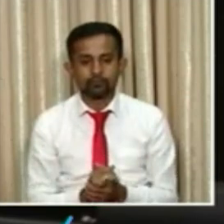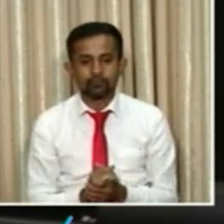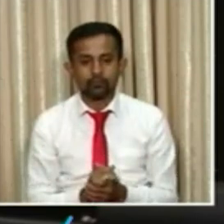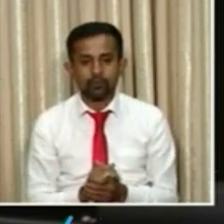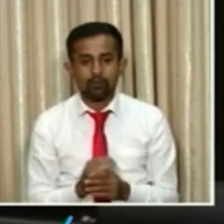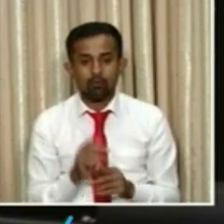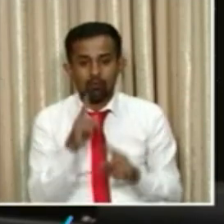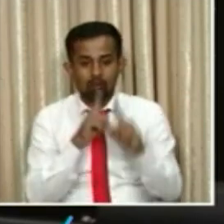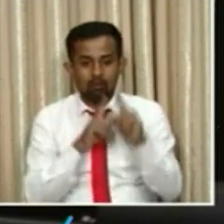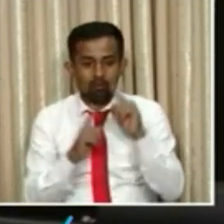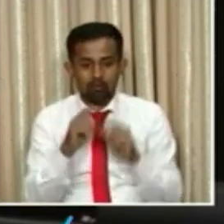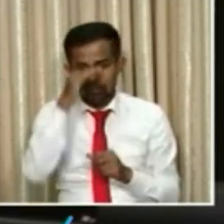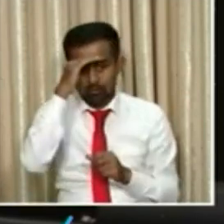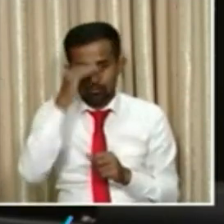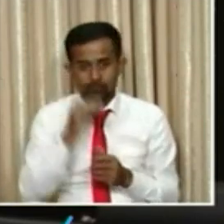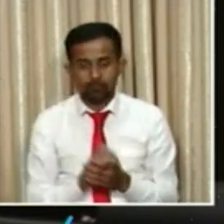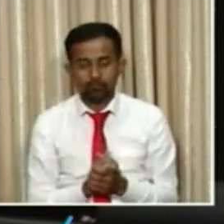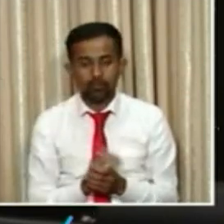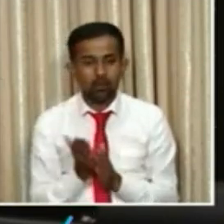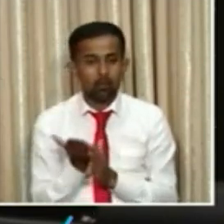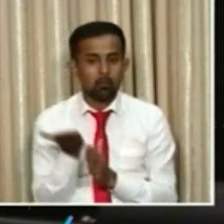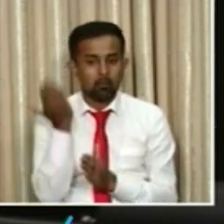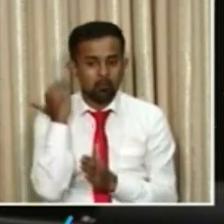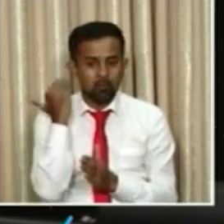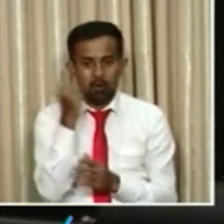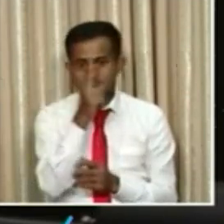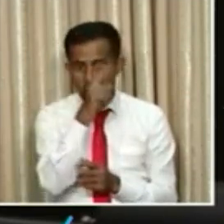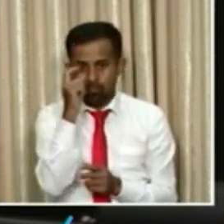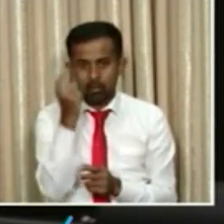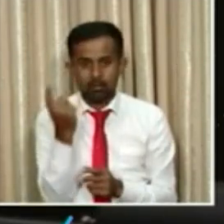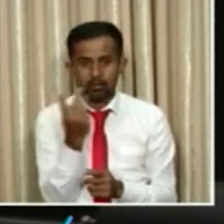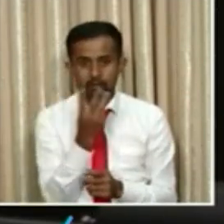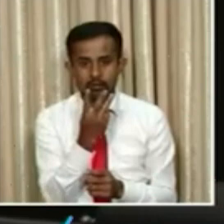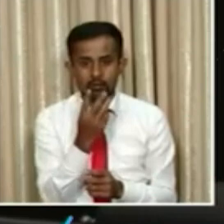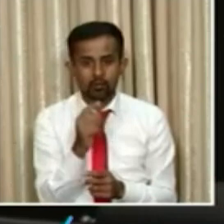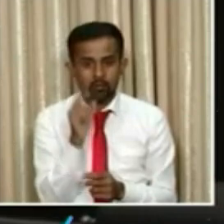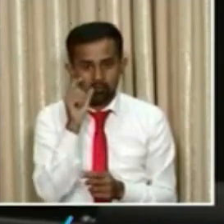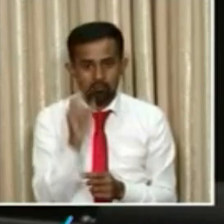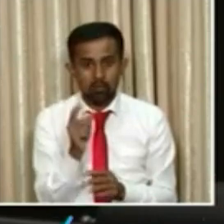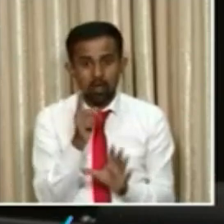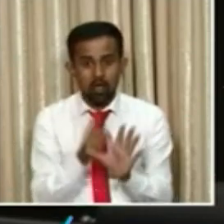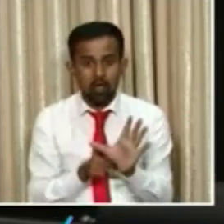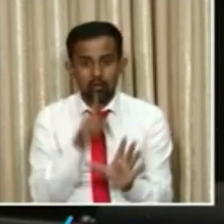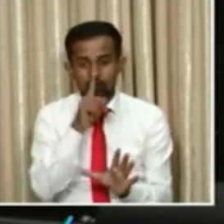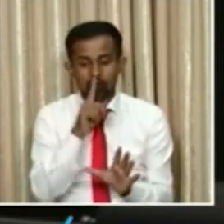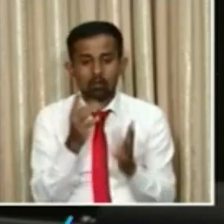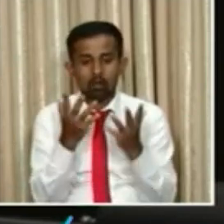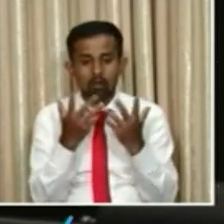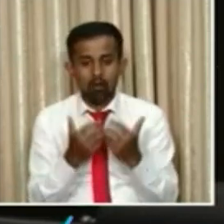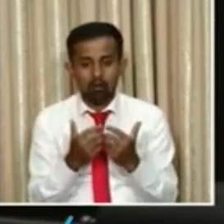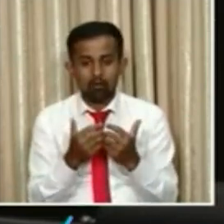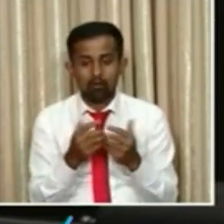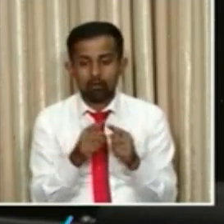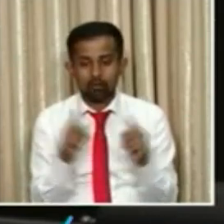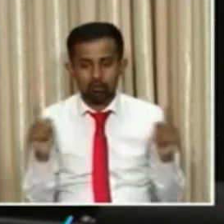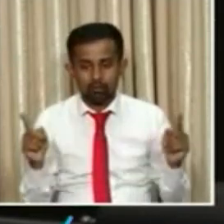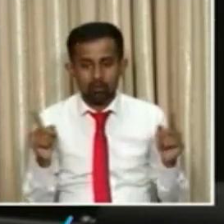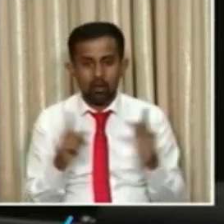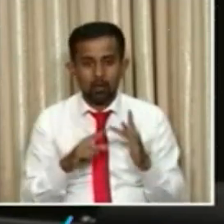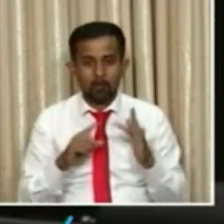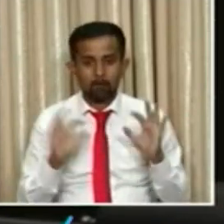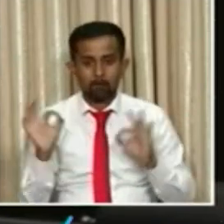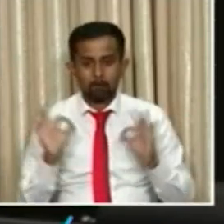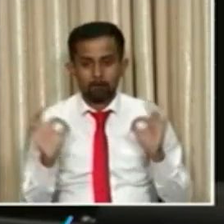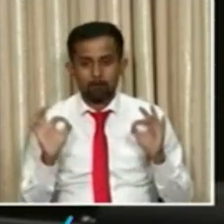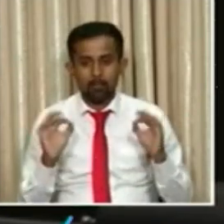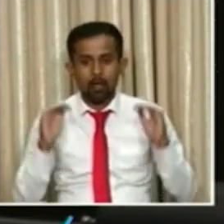ගරු කතානායකතුමනි පහුගිය මාස කිහිපය තුලම ගත්තොත් එහෙම ඒ කියන්නේ අවුරුද්දකට ආසන්න කාලයක් තුල ගත්තොත් එහෙම පොලි